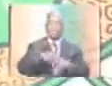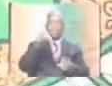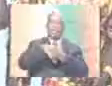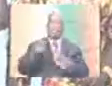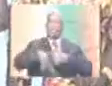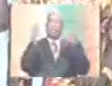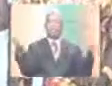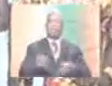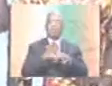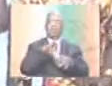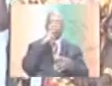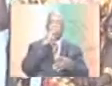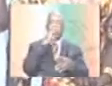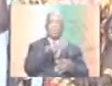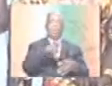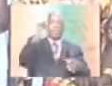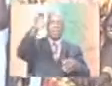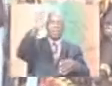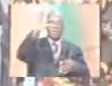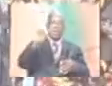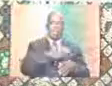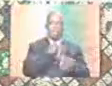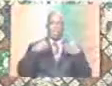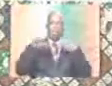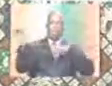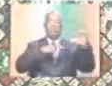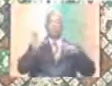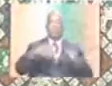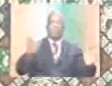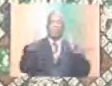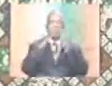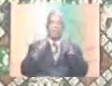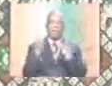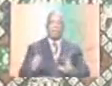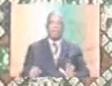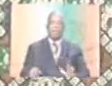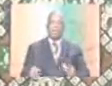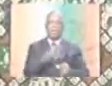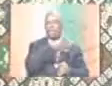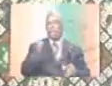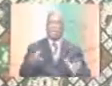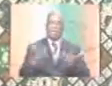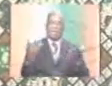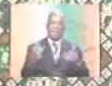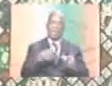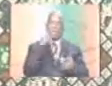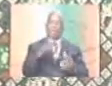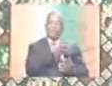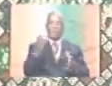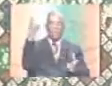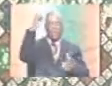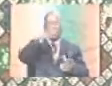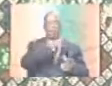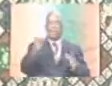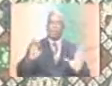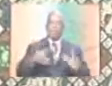PDCI RDA MFA PDCI ont tenu à élever la voix. Élever la voix pour abonder dans le même